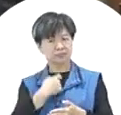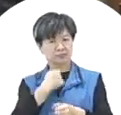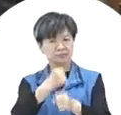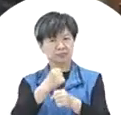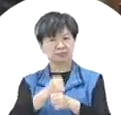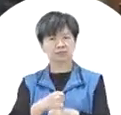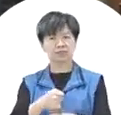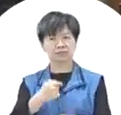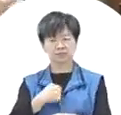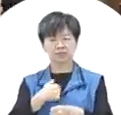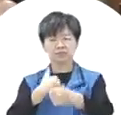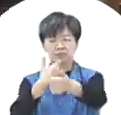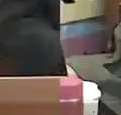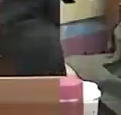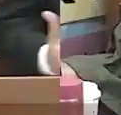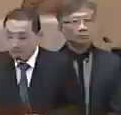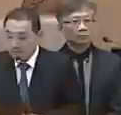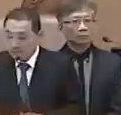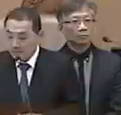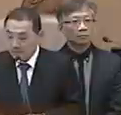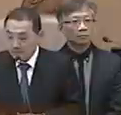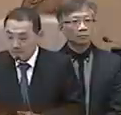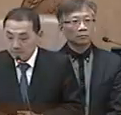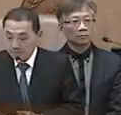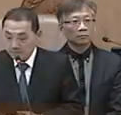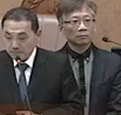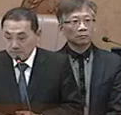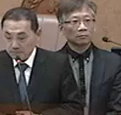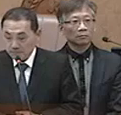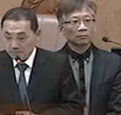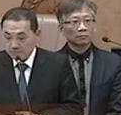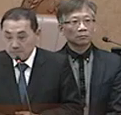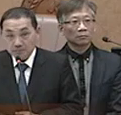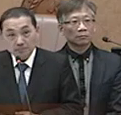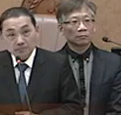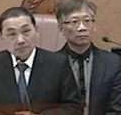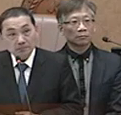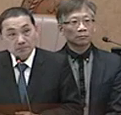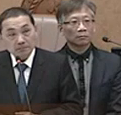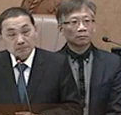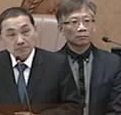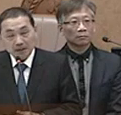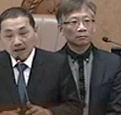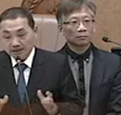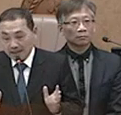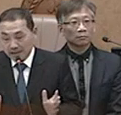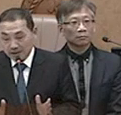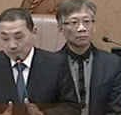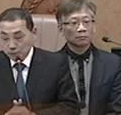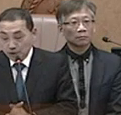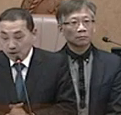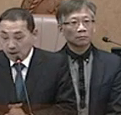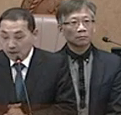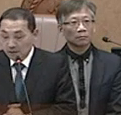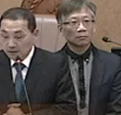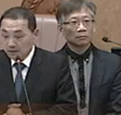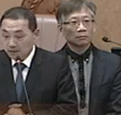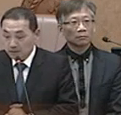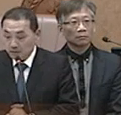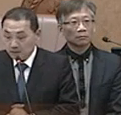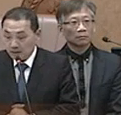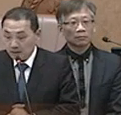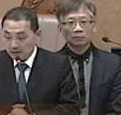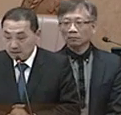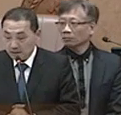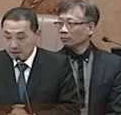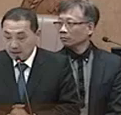句话送给市长。 好。 跟验报告， 等一下没关系啦，等一下再报告，现在换我啦。 那爱心卡这个部分呢？ 换我的时间